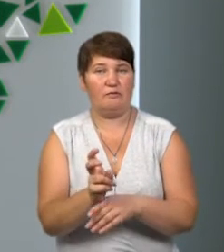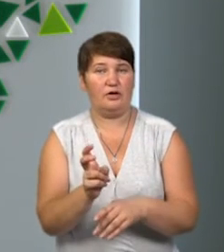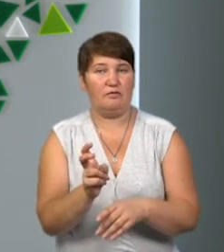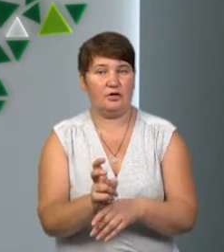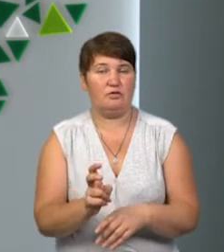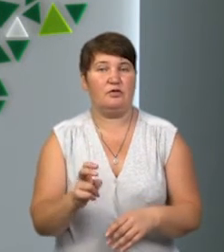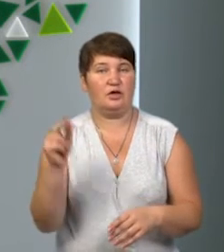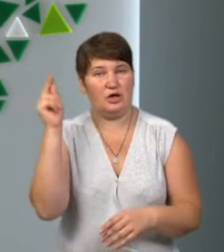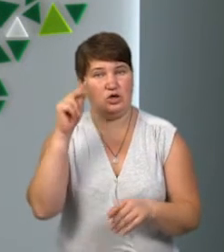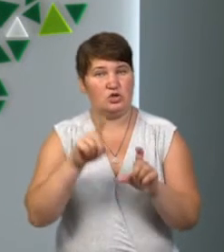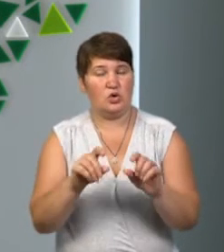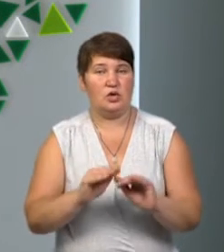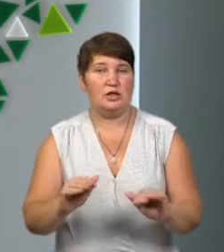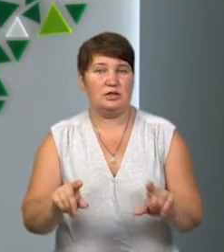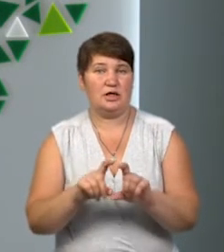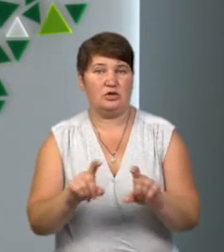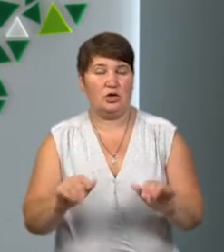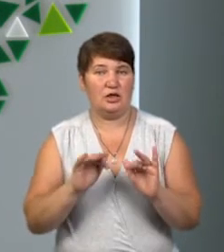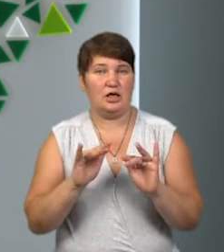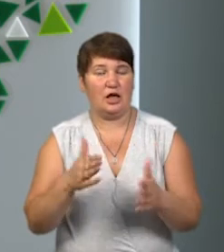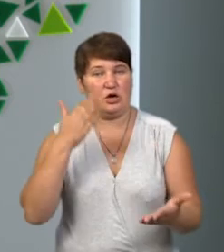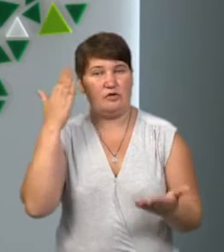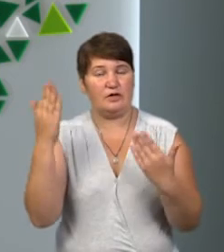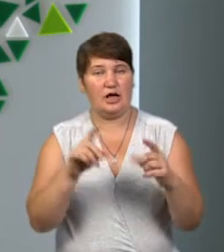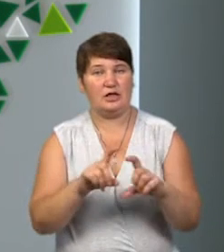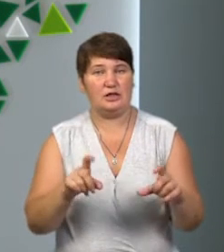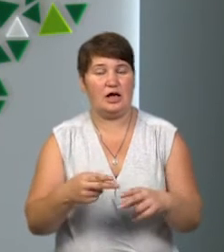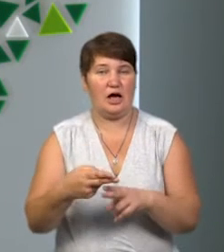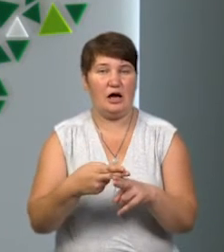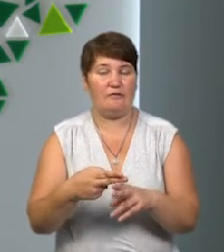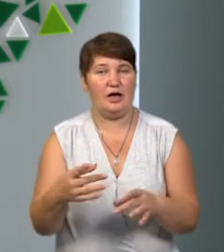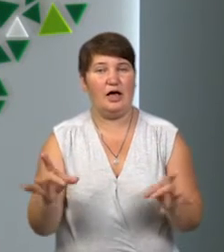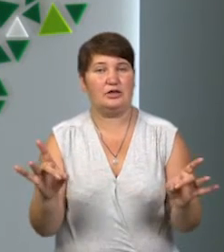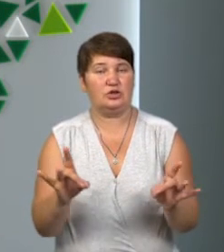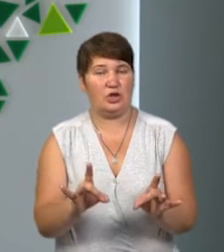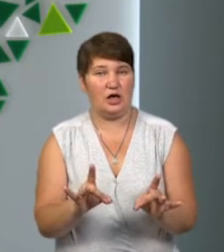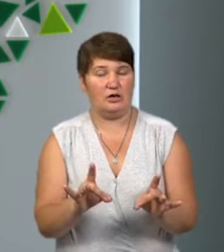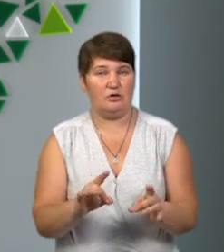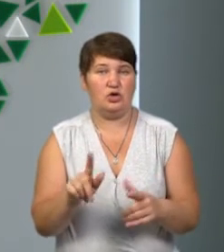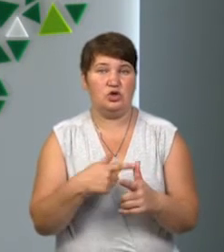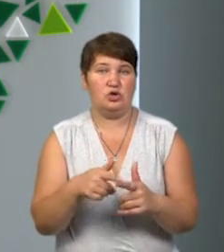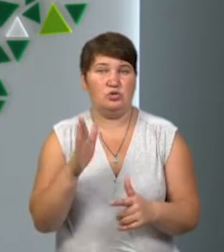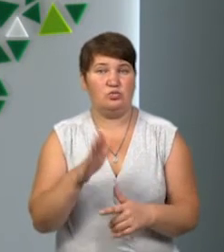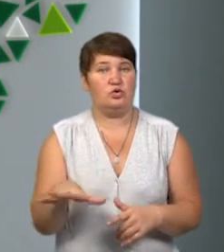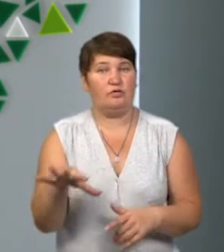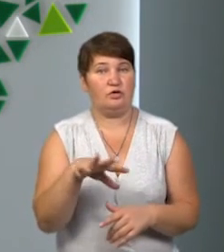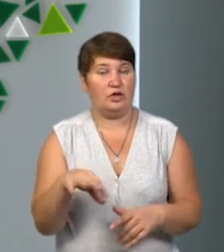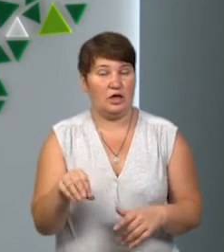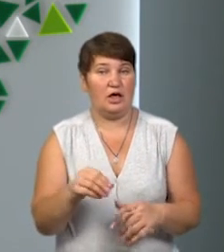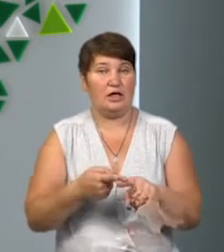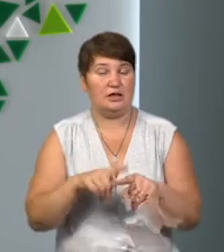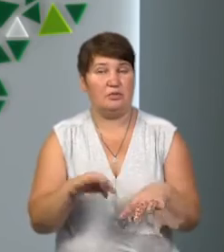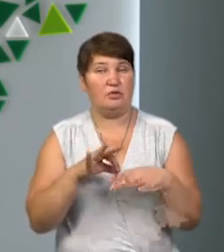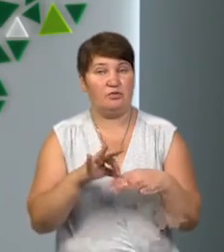закладів освіти та діяльність торгово-розважальних центрів, кафе, ресторанів. Чи діятимуть ці всі обмеження із понеділка в